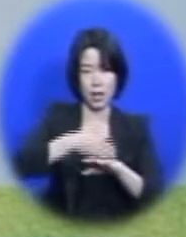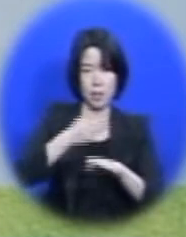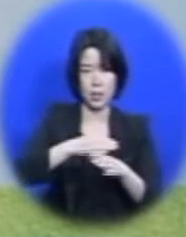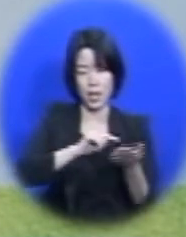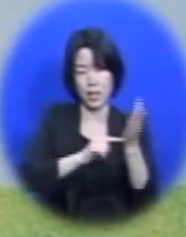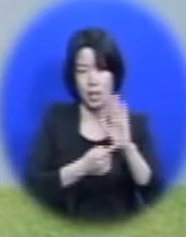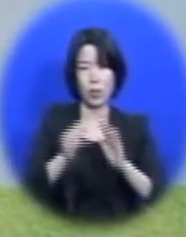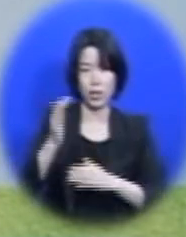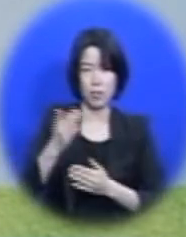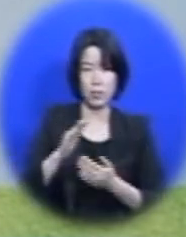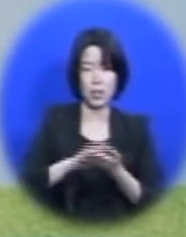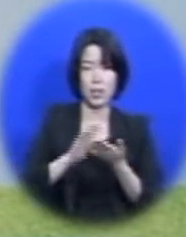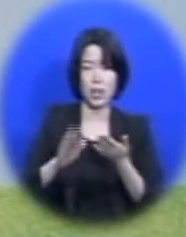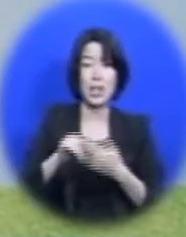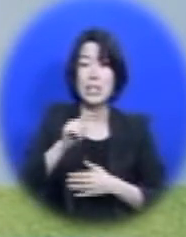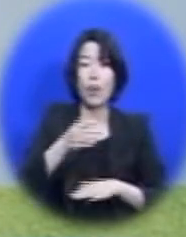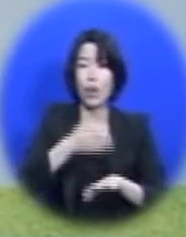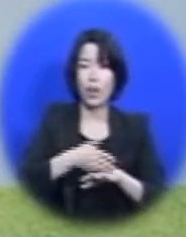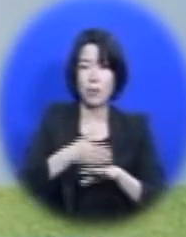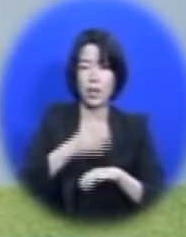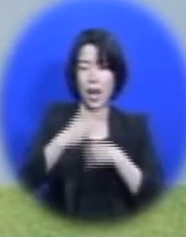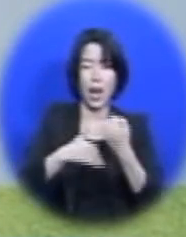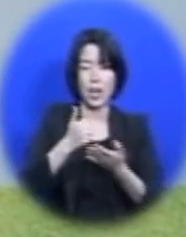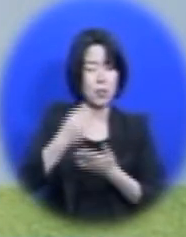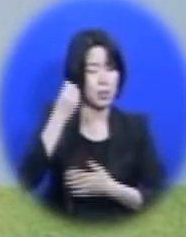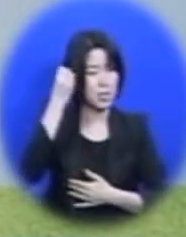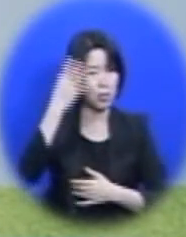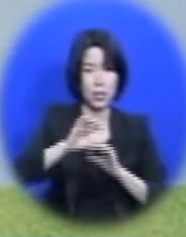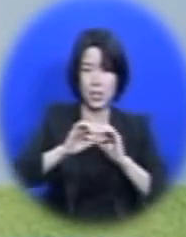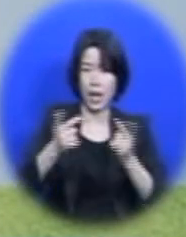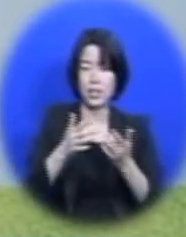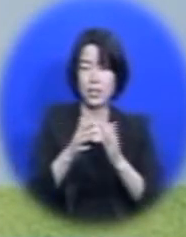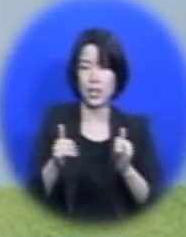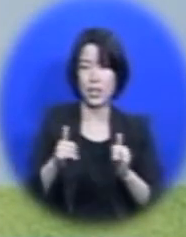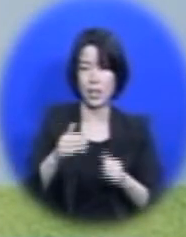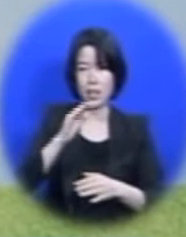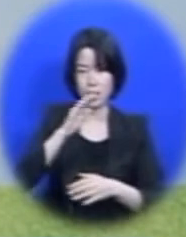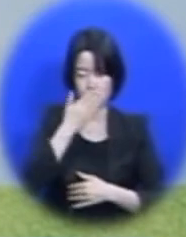감사는 하나님을 잊어버리지 않은 사람에게만 가능한 일입니다.